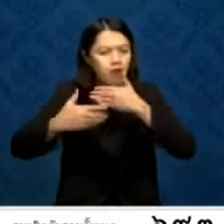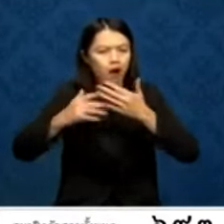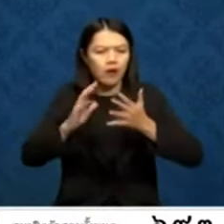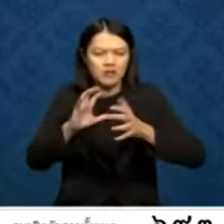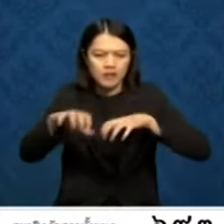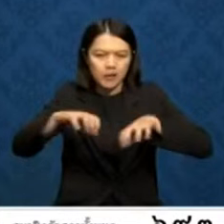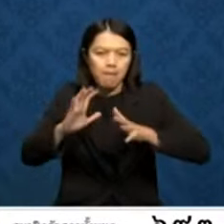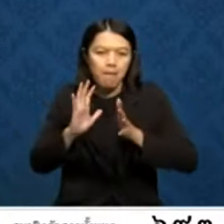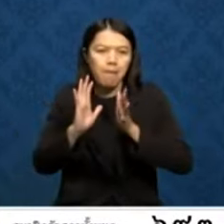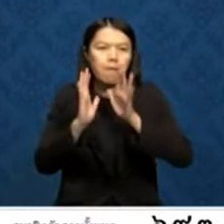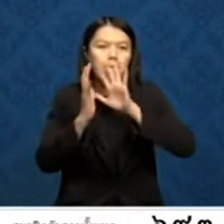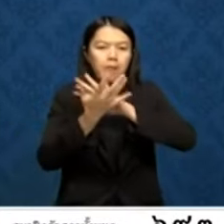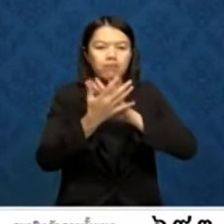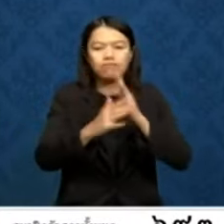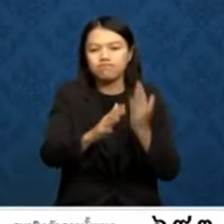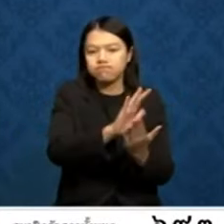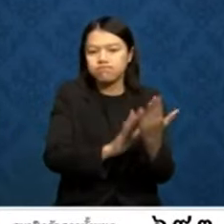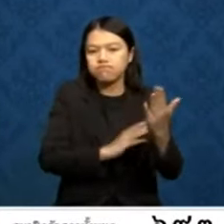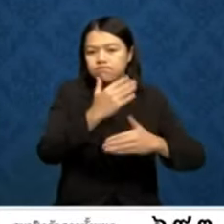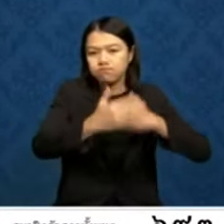ศ